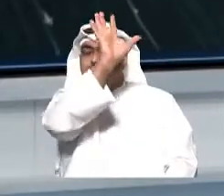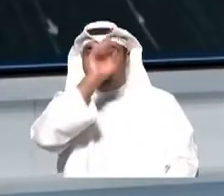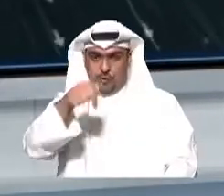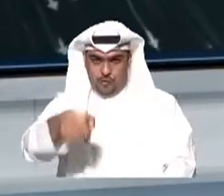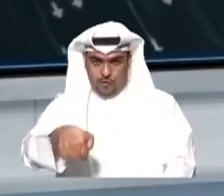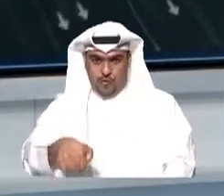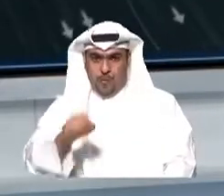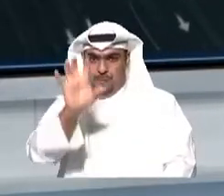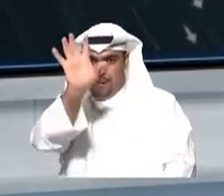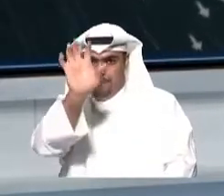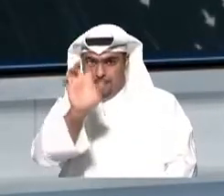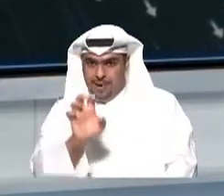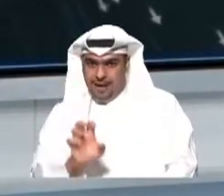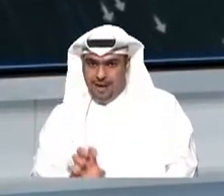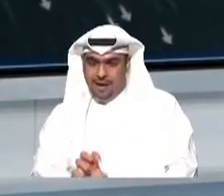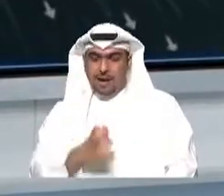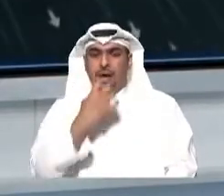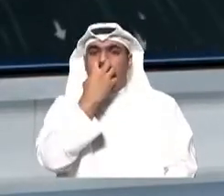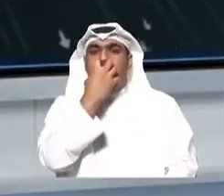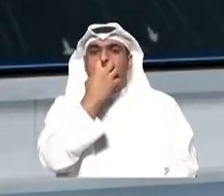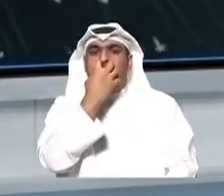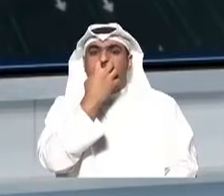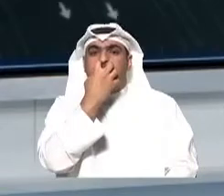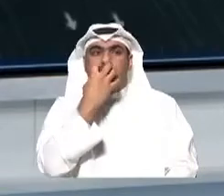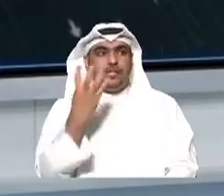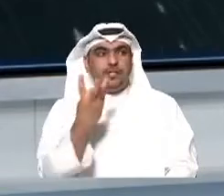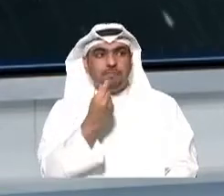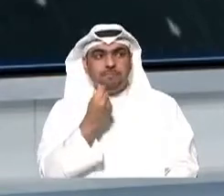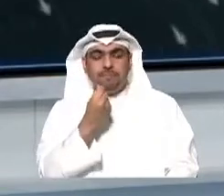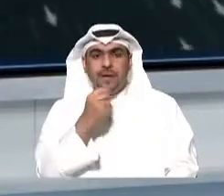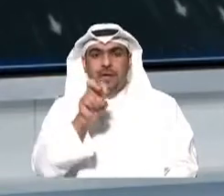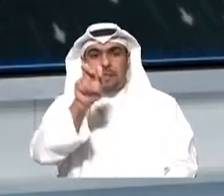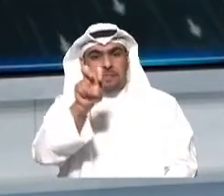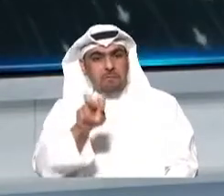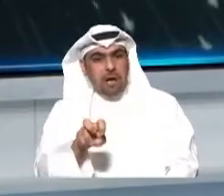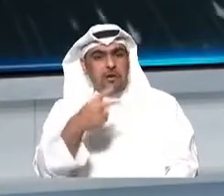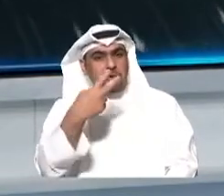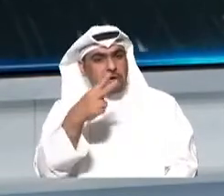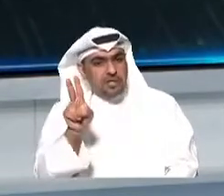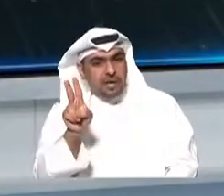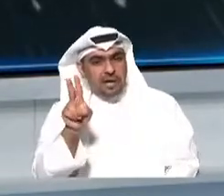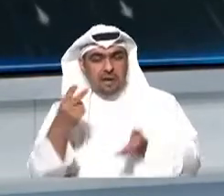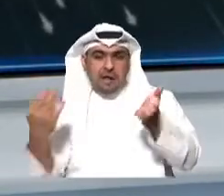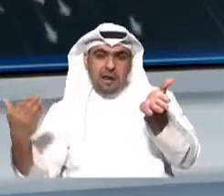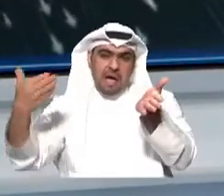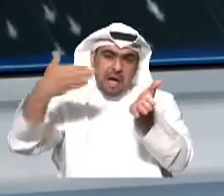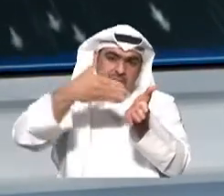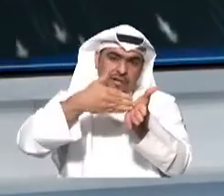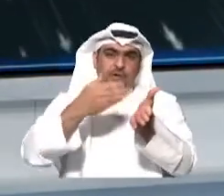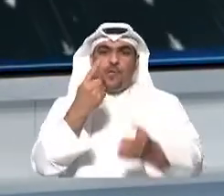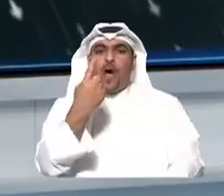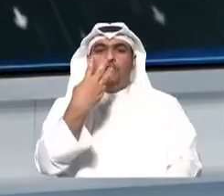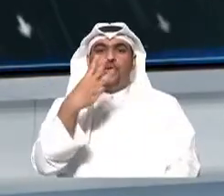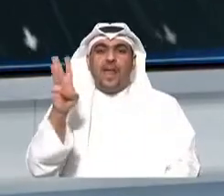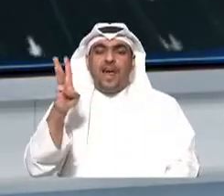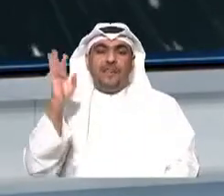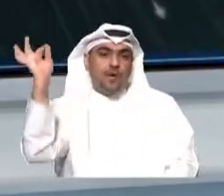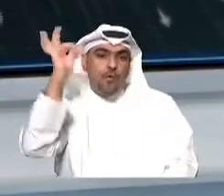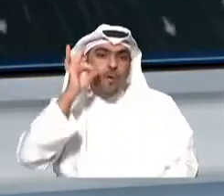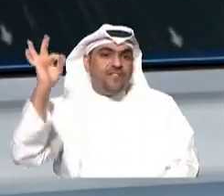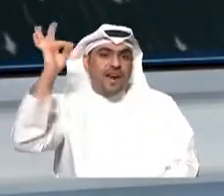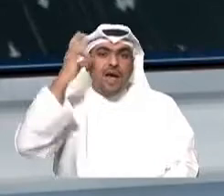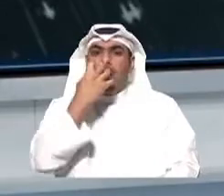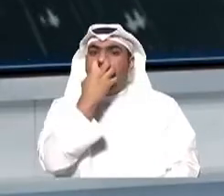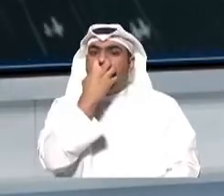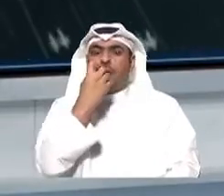بين 28 درجة مئوية على السالمي والعبدلي، وتصل إلى 31 درجة مئوية على الوفرة، متوقع أيضا 30 درجة مئوية